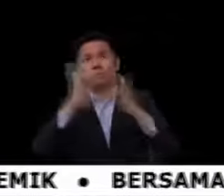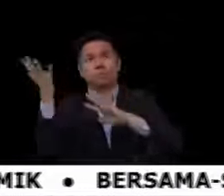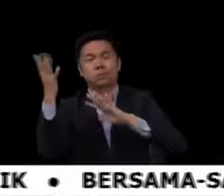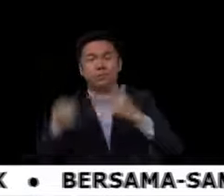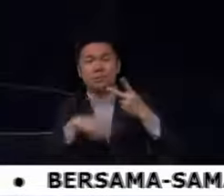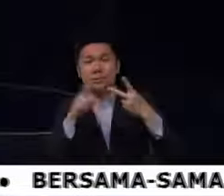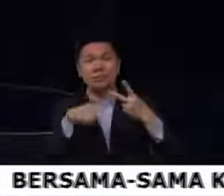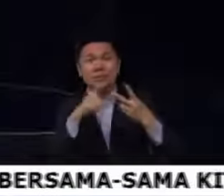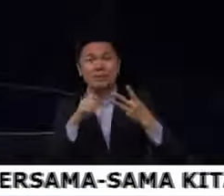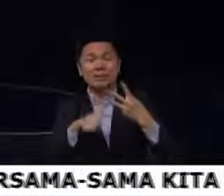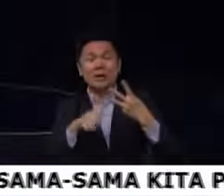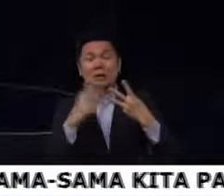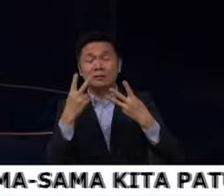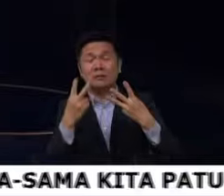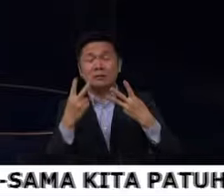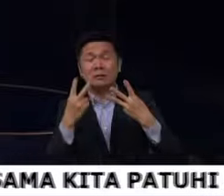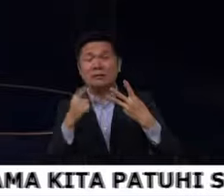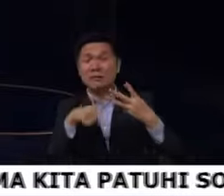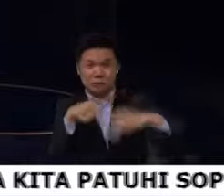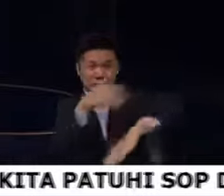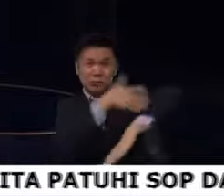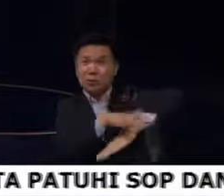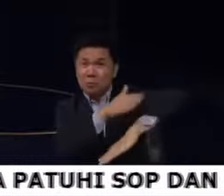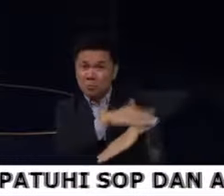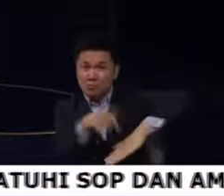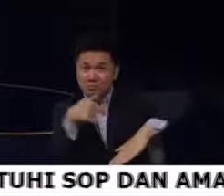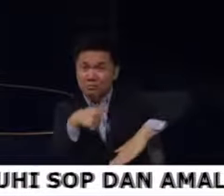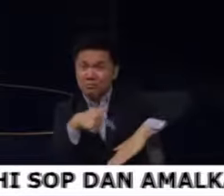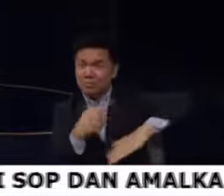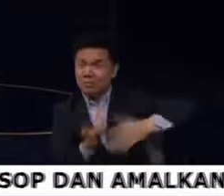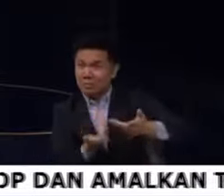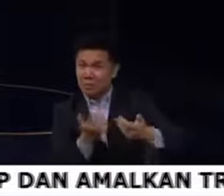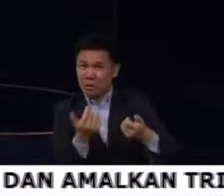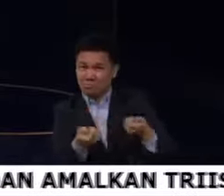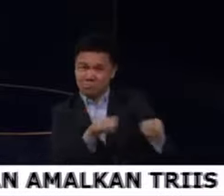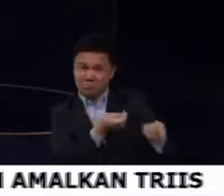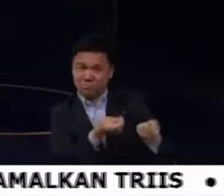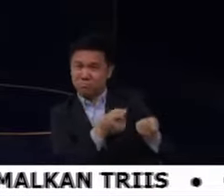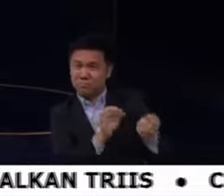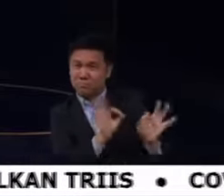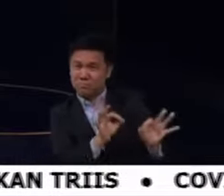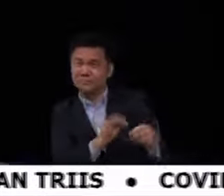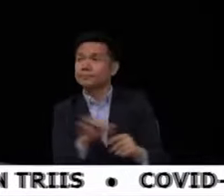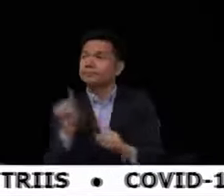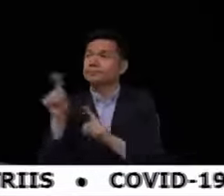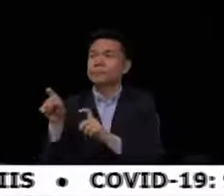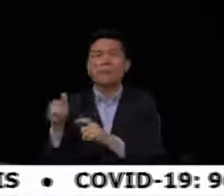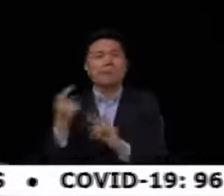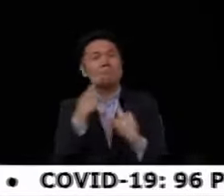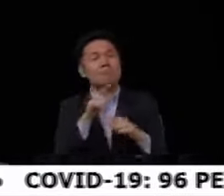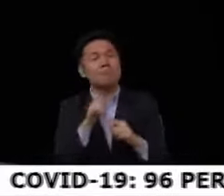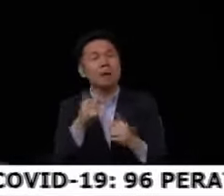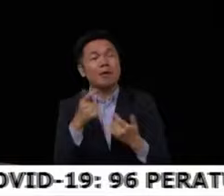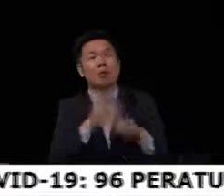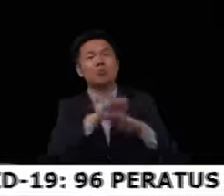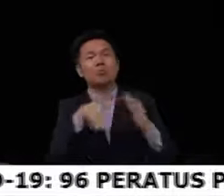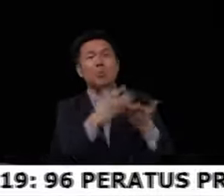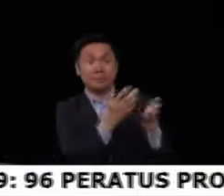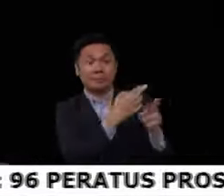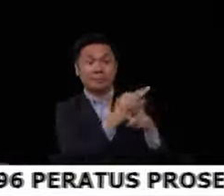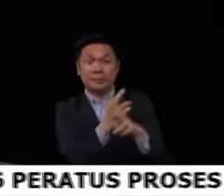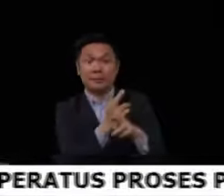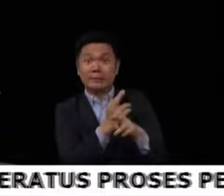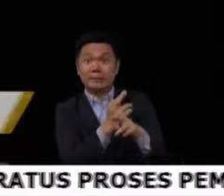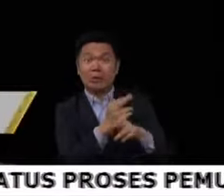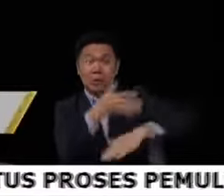persiapan jangka panjang yaitu memastikan curut kita ini semua this di tampil dengan baik untuk melaksanakan kerja-kerja pembaikan